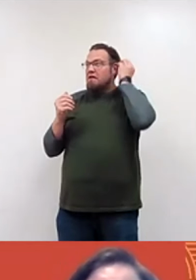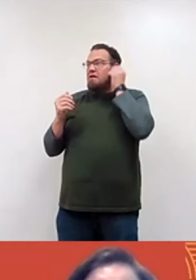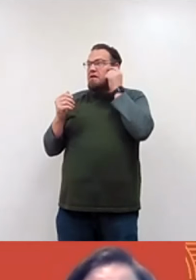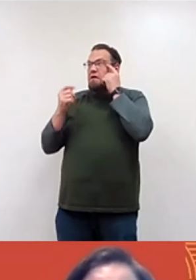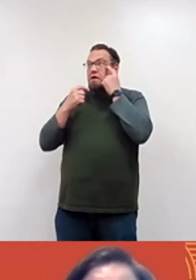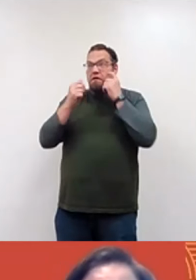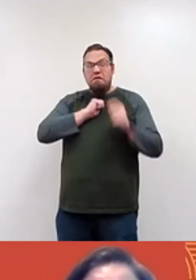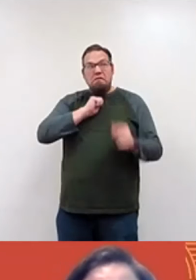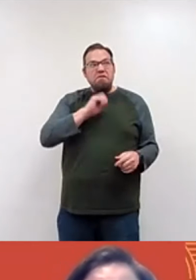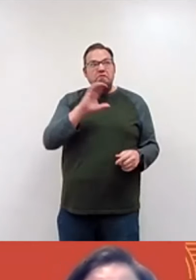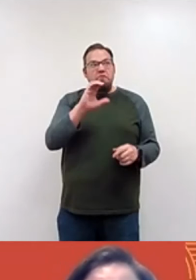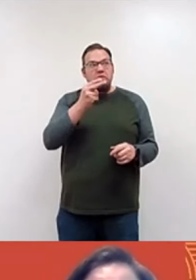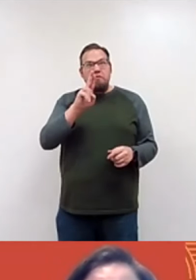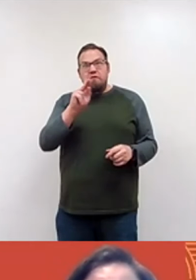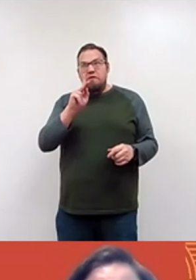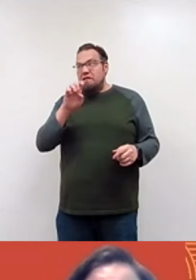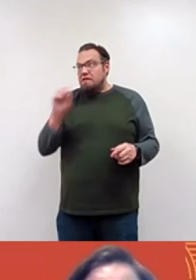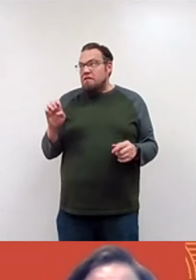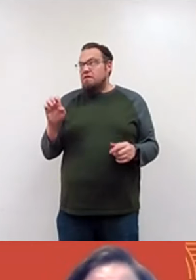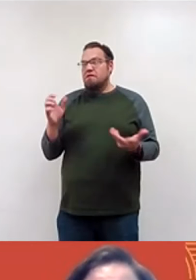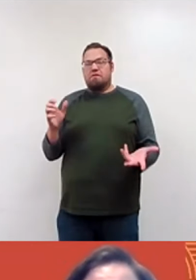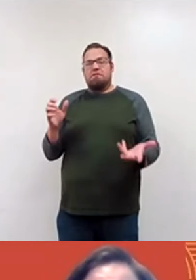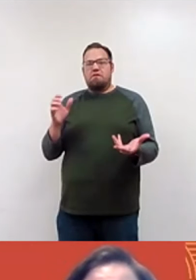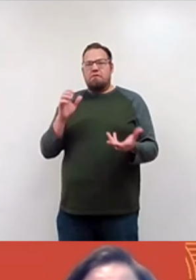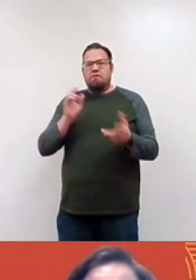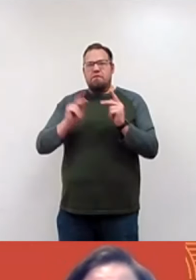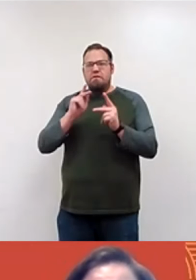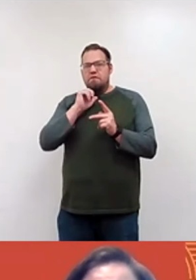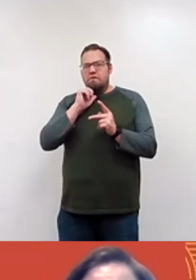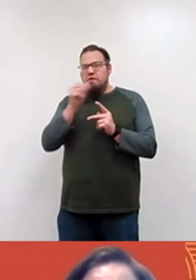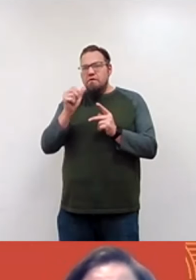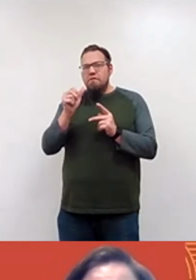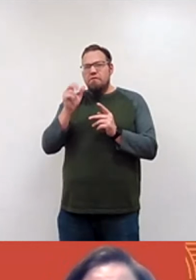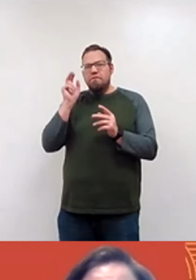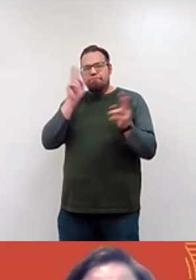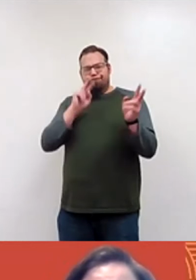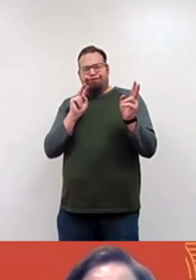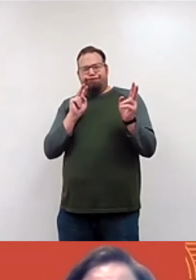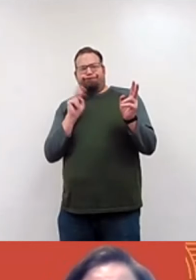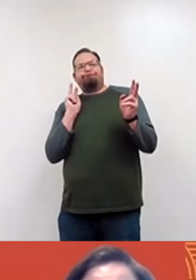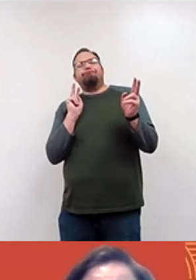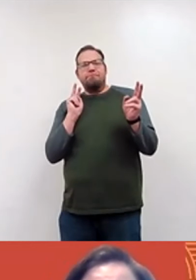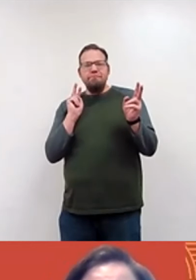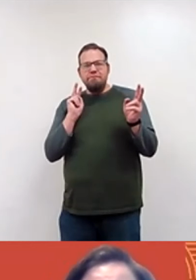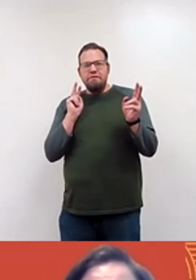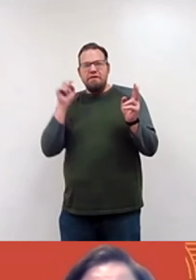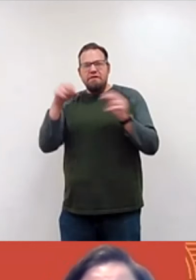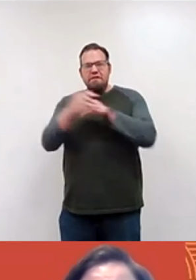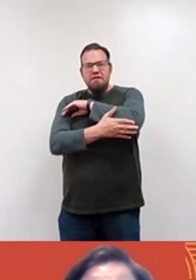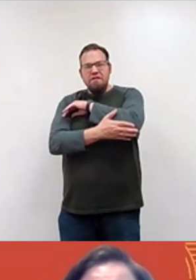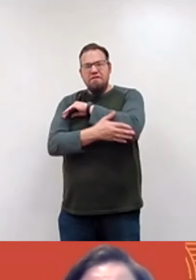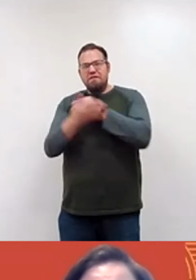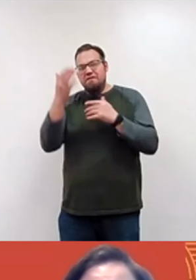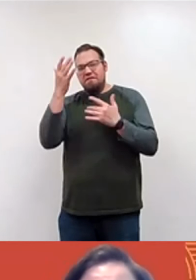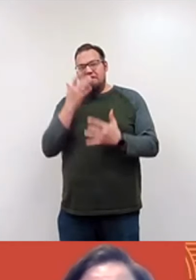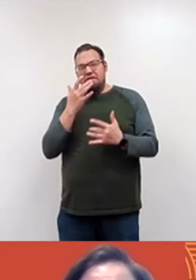لدي أحد الطالبات التي ذهبت معها إلى DHS وكانوا يتحدثون